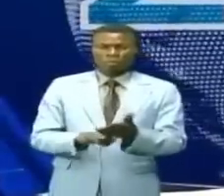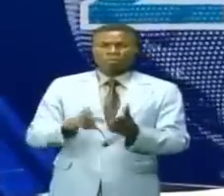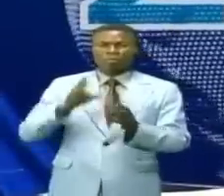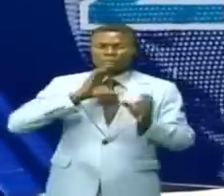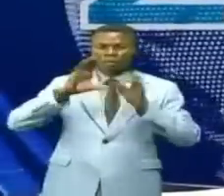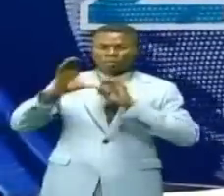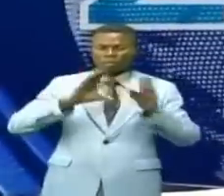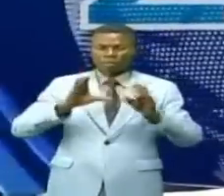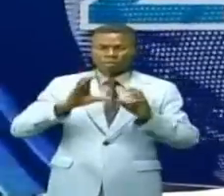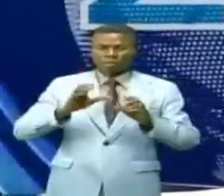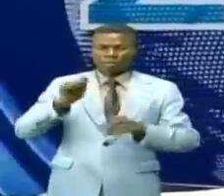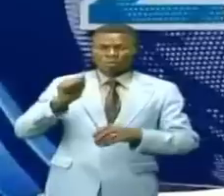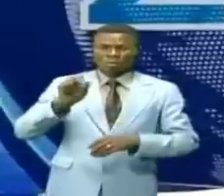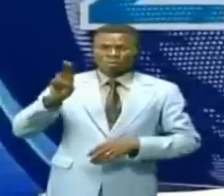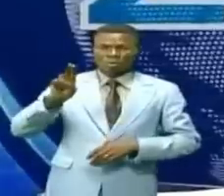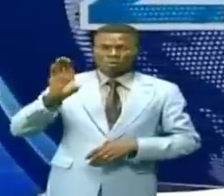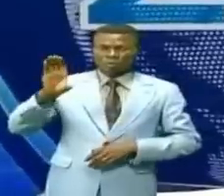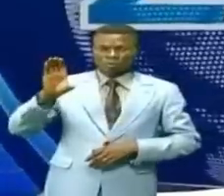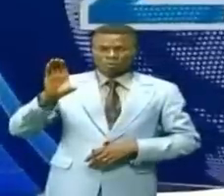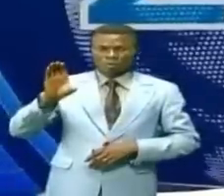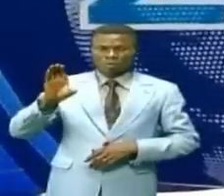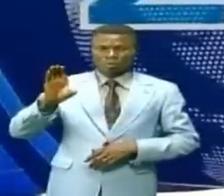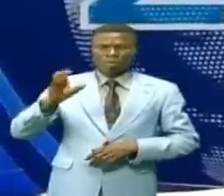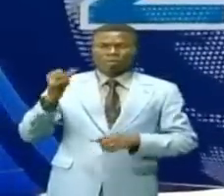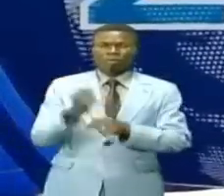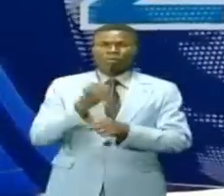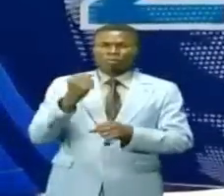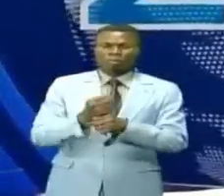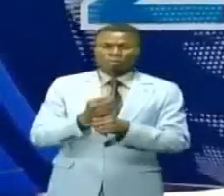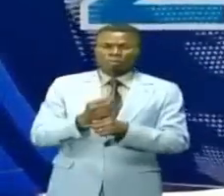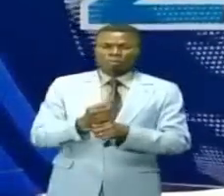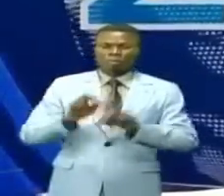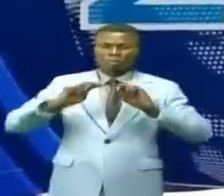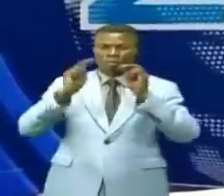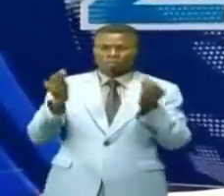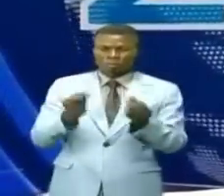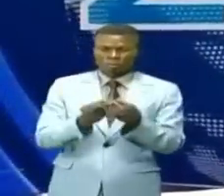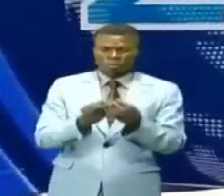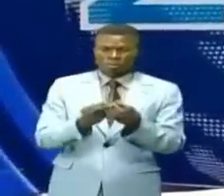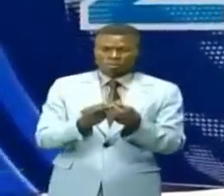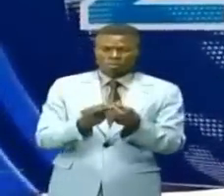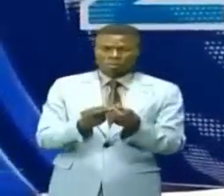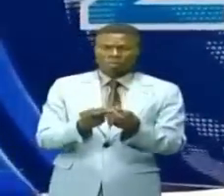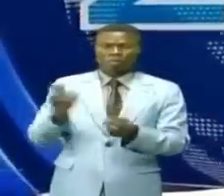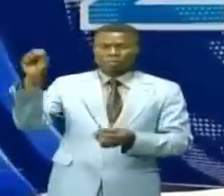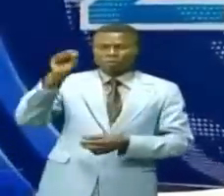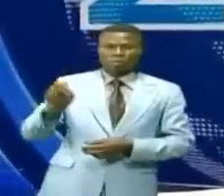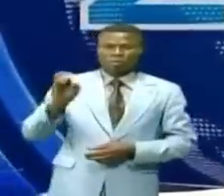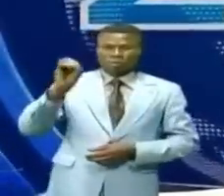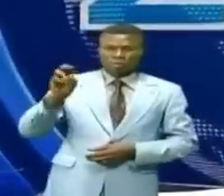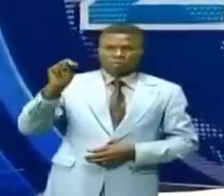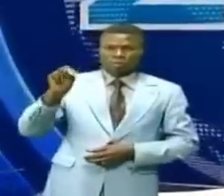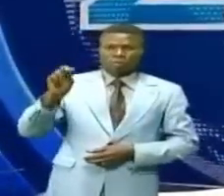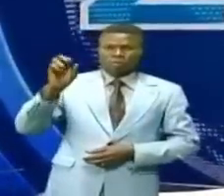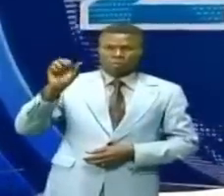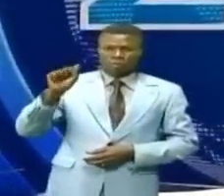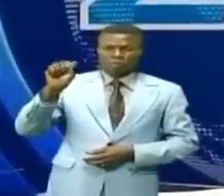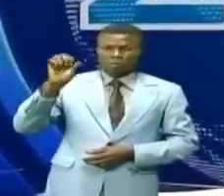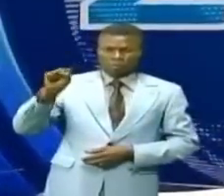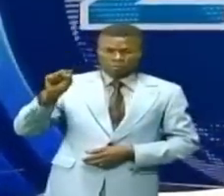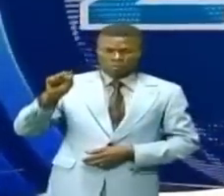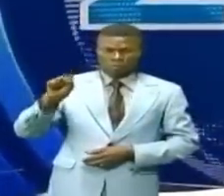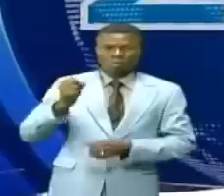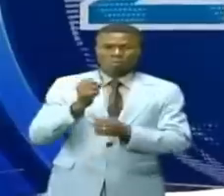communiqué ARCA/DGDA, les services de souscription de l'assurance transport faculté à l'importation